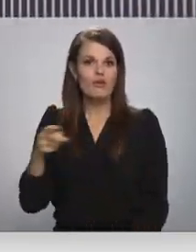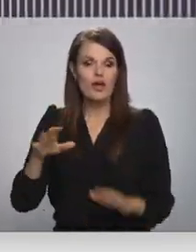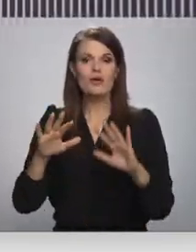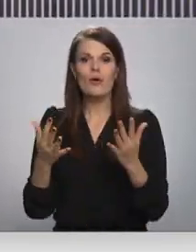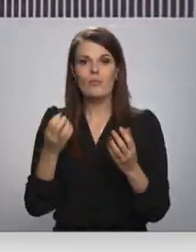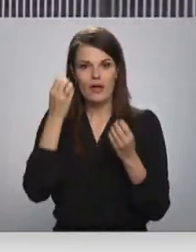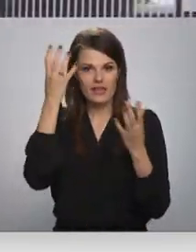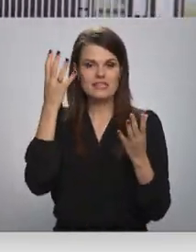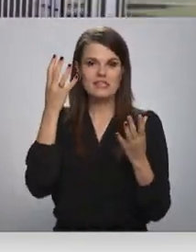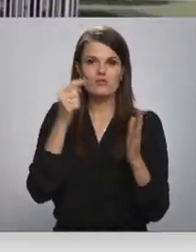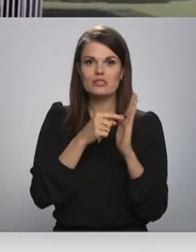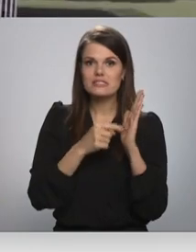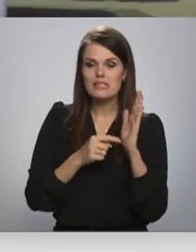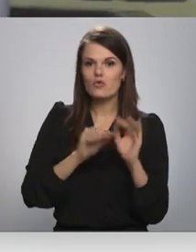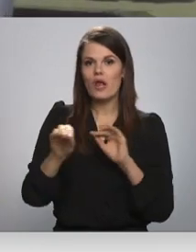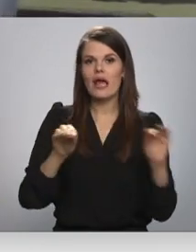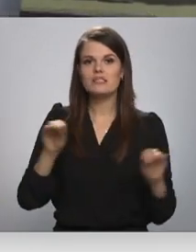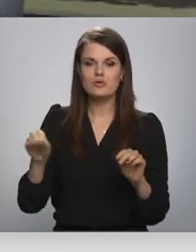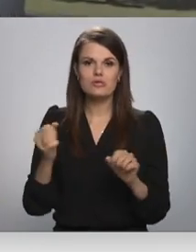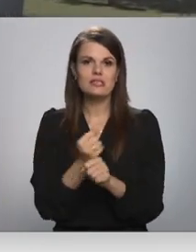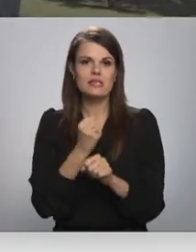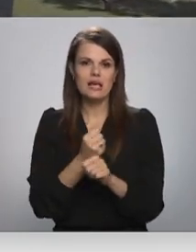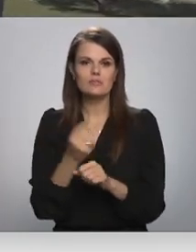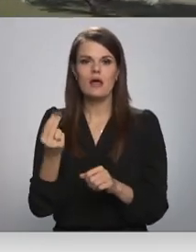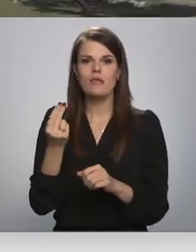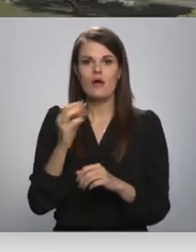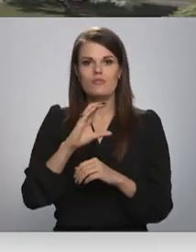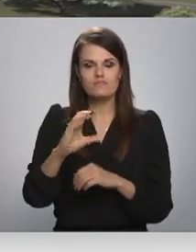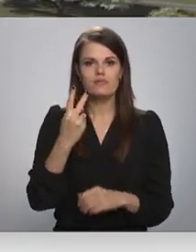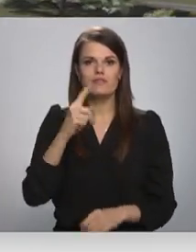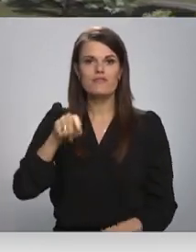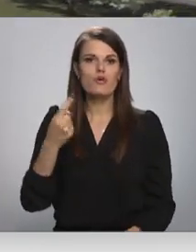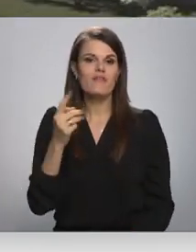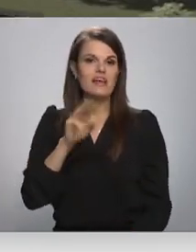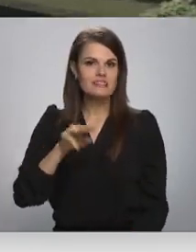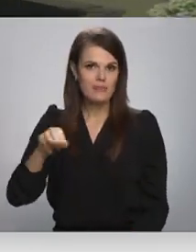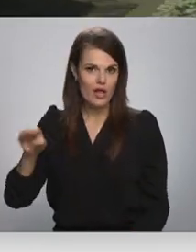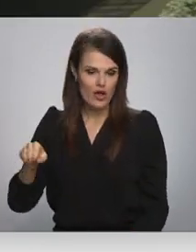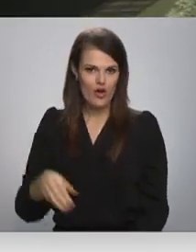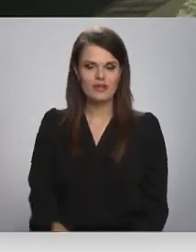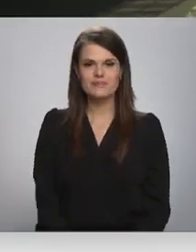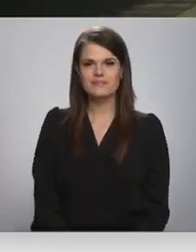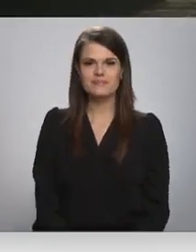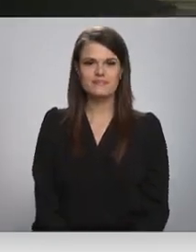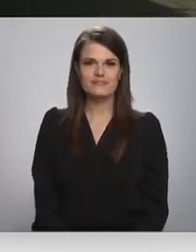Savukārt izglītojošu saturu un ekspozīciju tapšanai atvēlēti 2,1 miljonus eiro. Lauri Jansone, Rēnis Žagariņš, RTV.